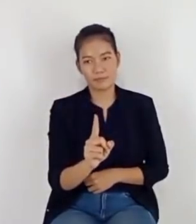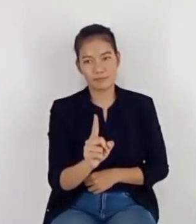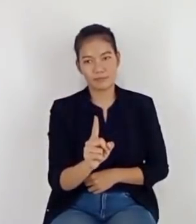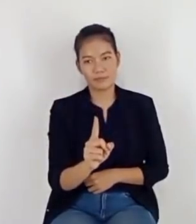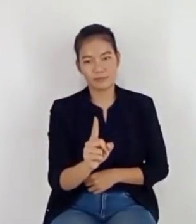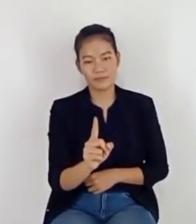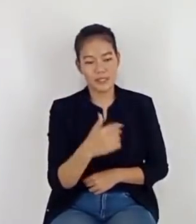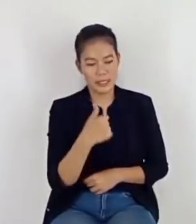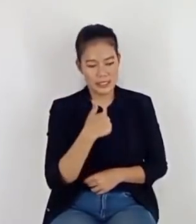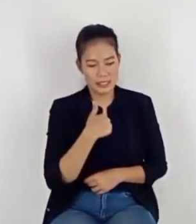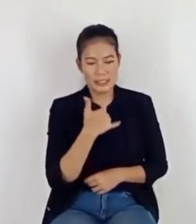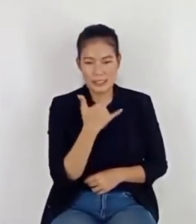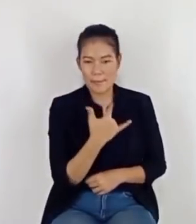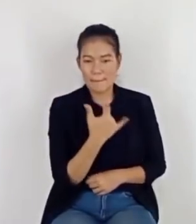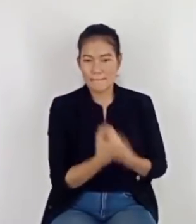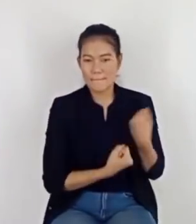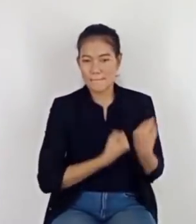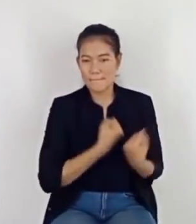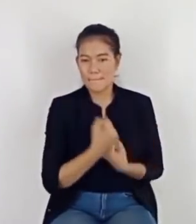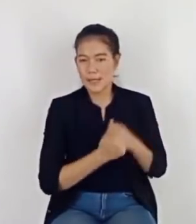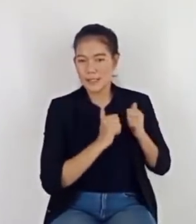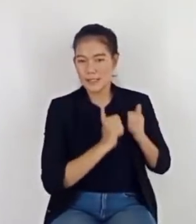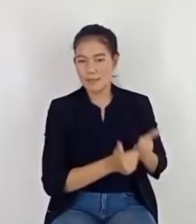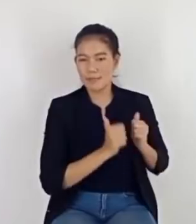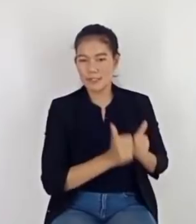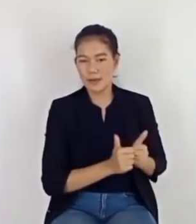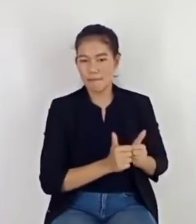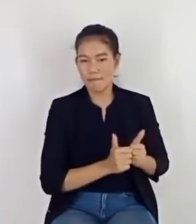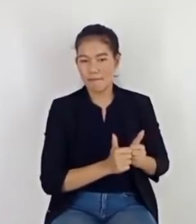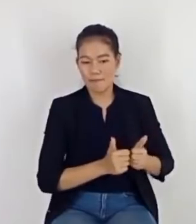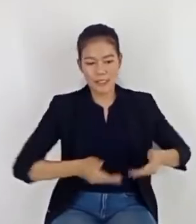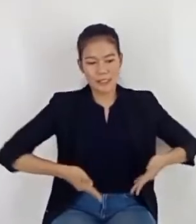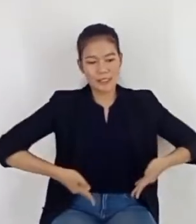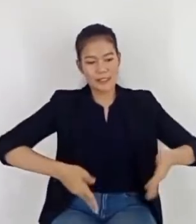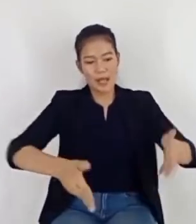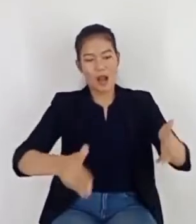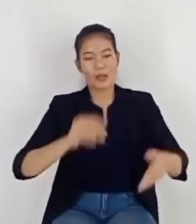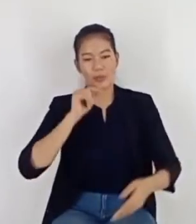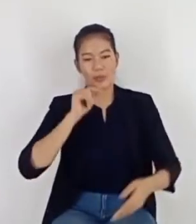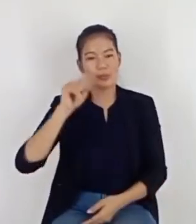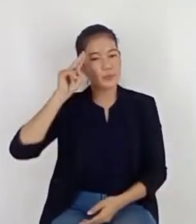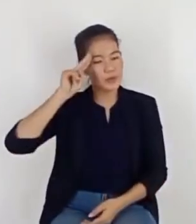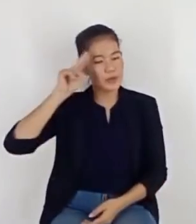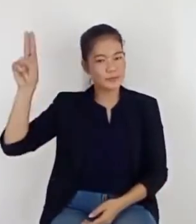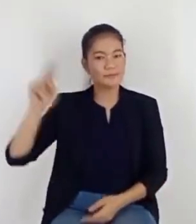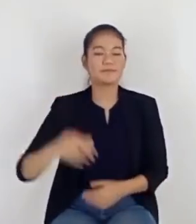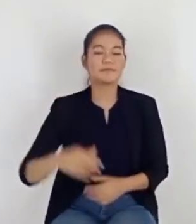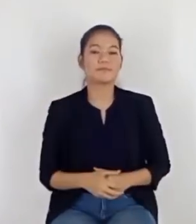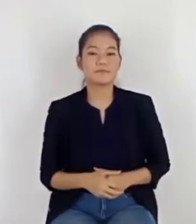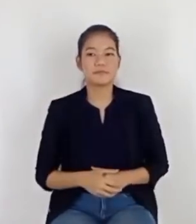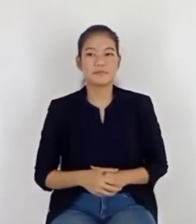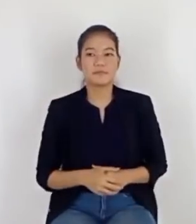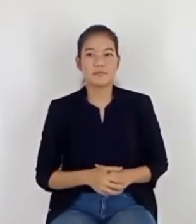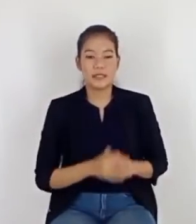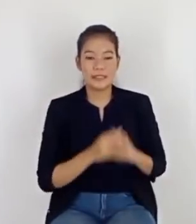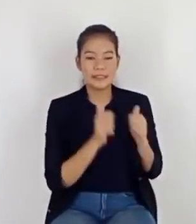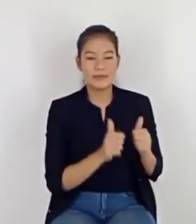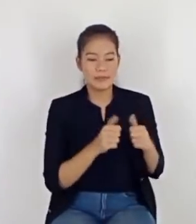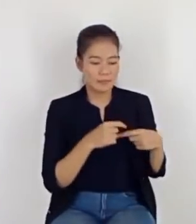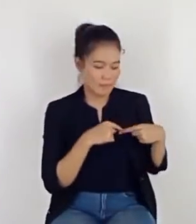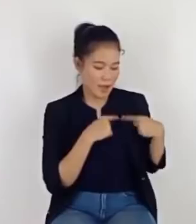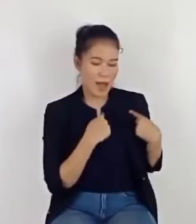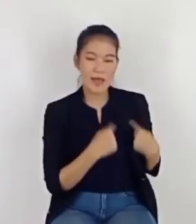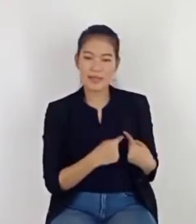setia, aktif mempersiapkan jalan bagi kedatangan Tuhan. Kita menyiapkan hati